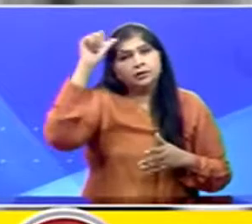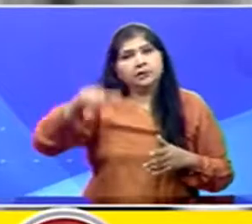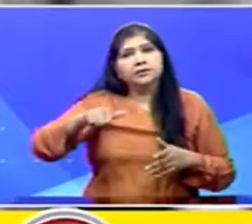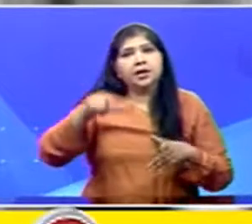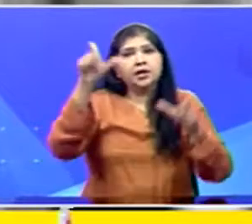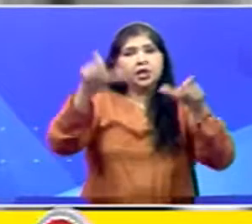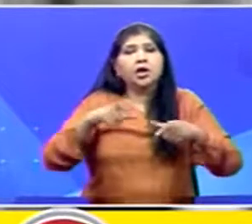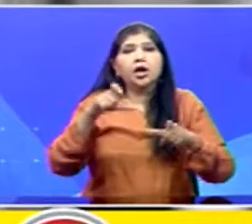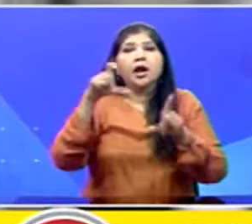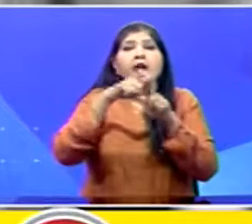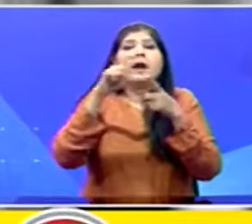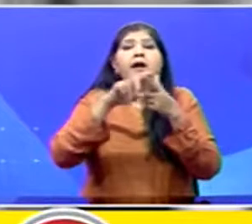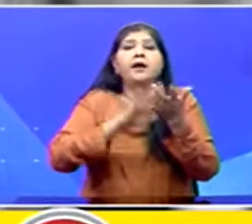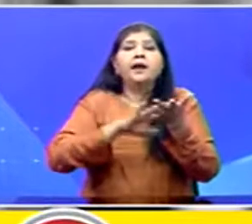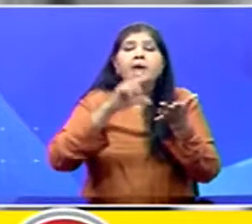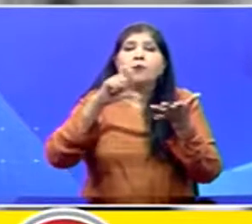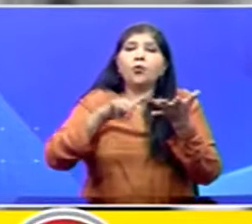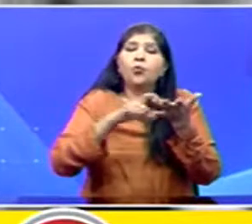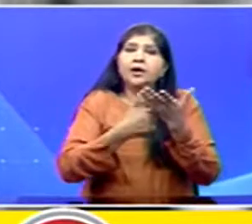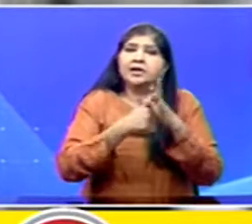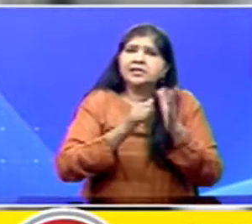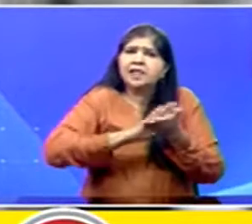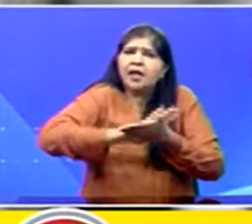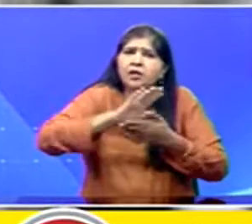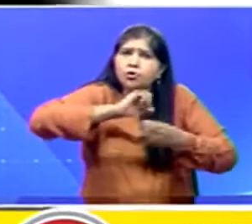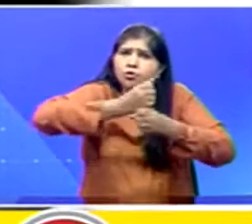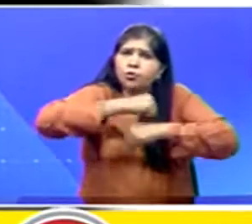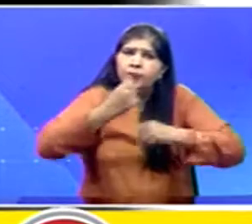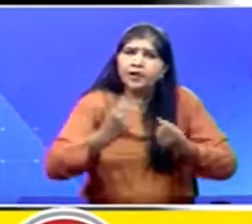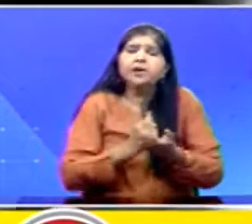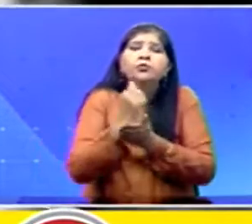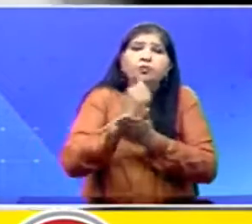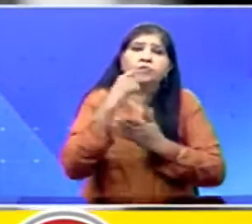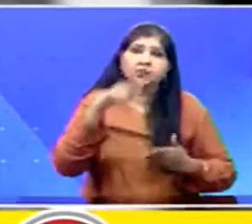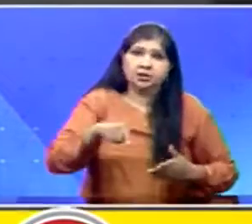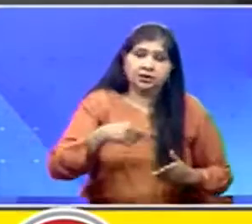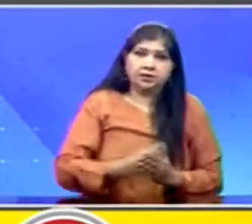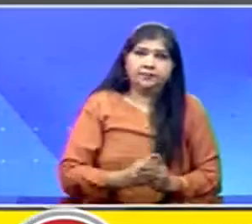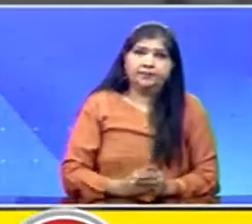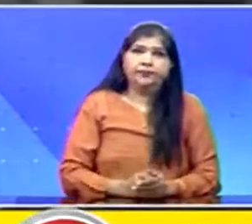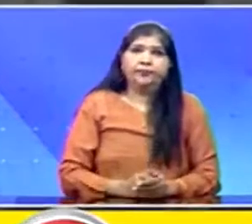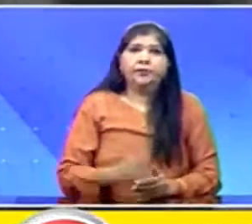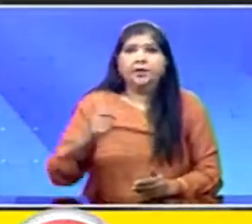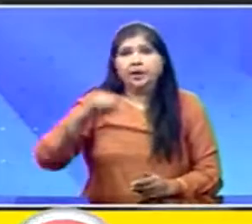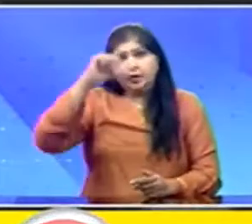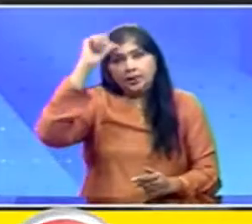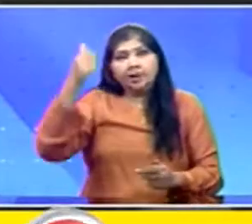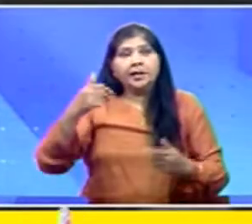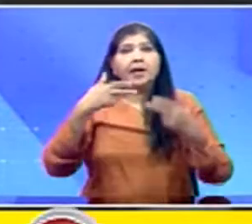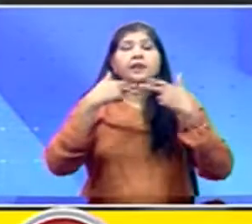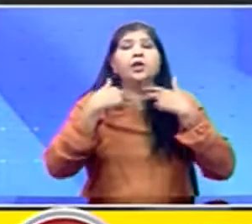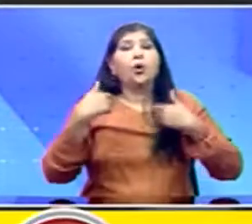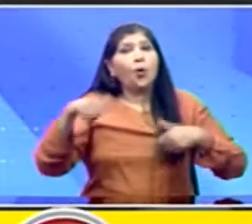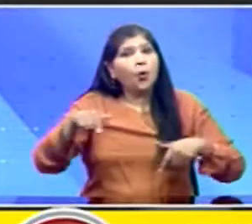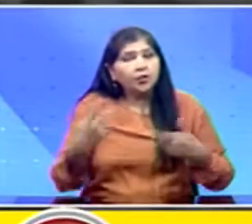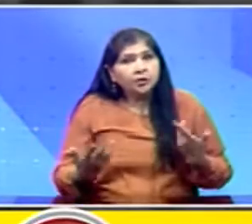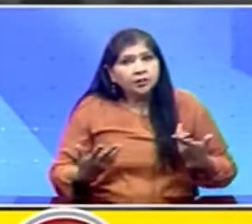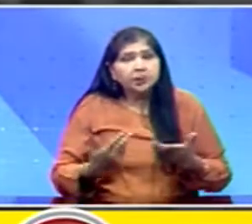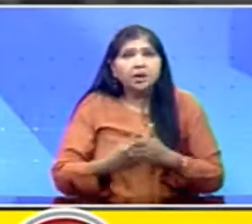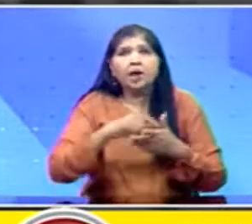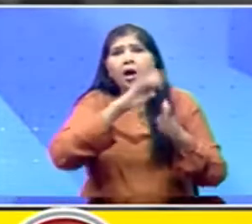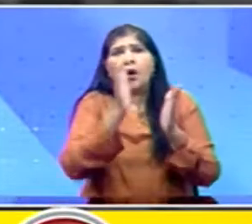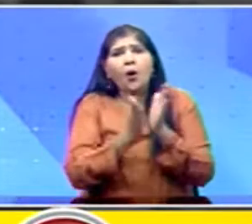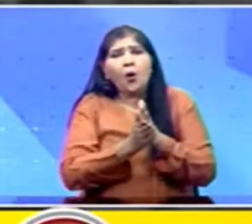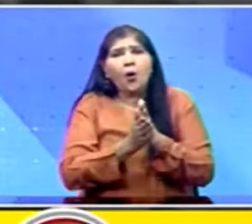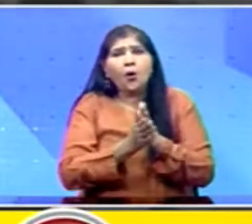के लोकतंत्र को कुचल देने का प्रयास किया गया था, देश की अधालतें हर